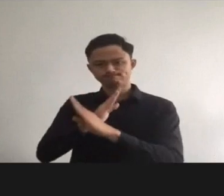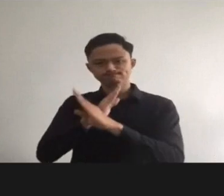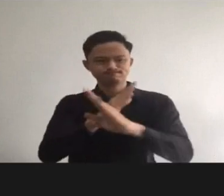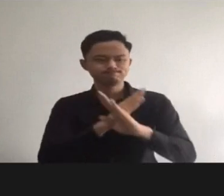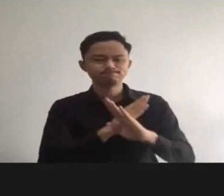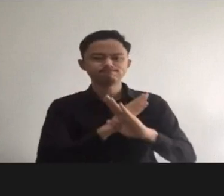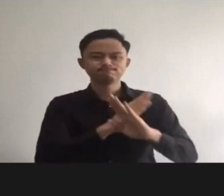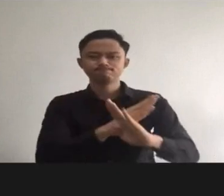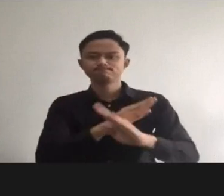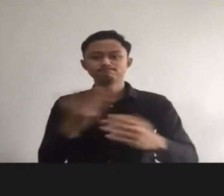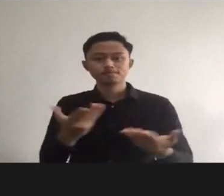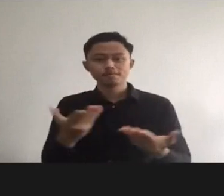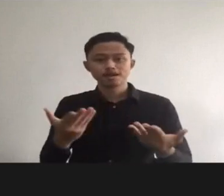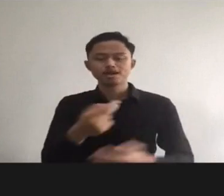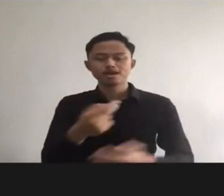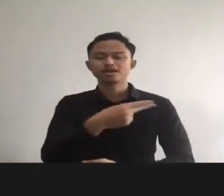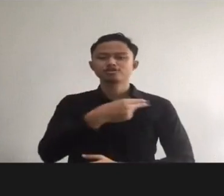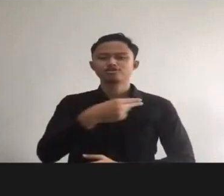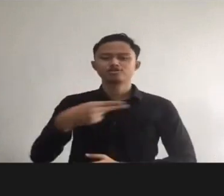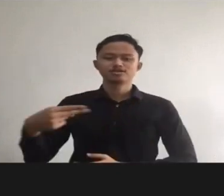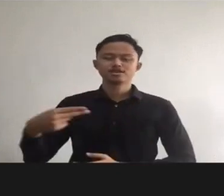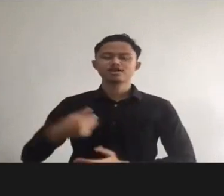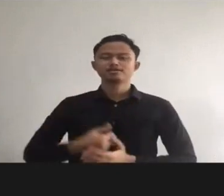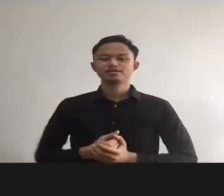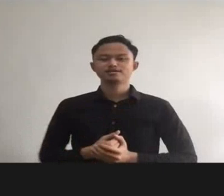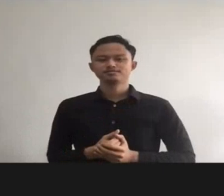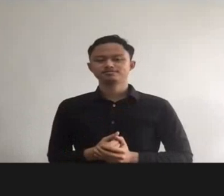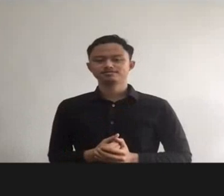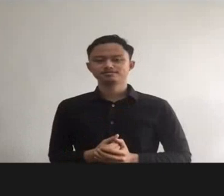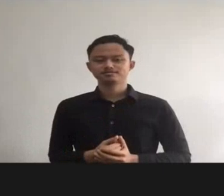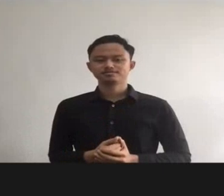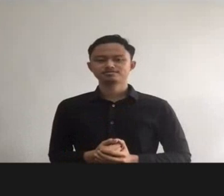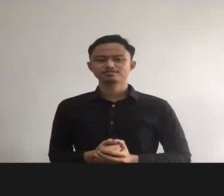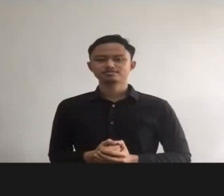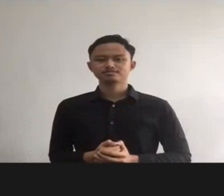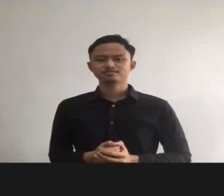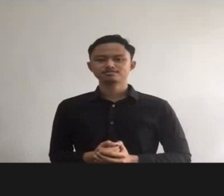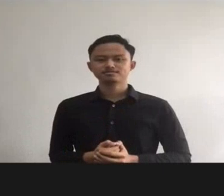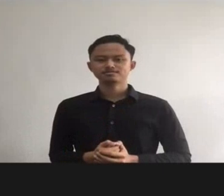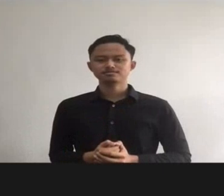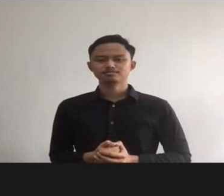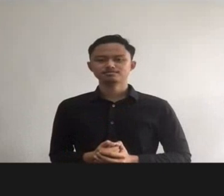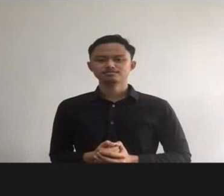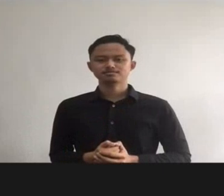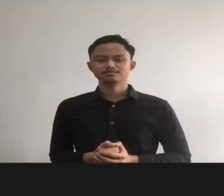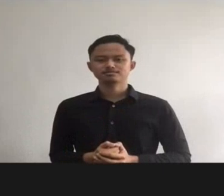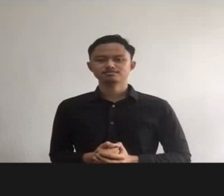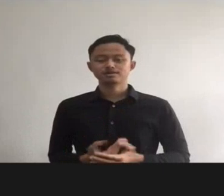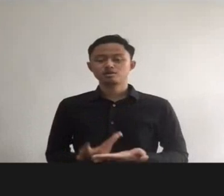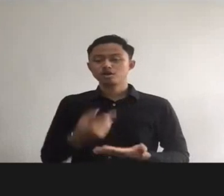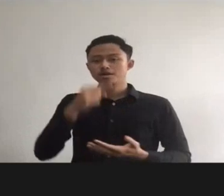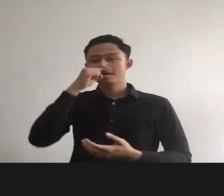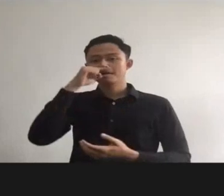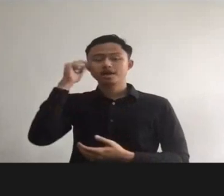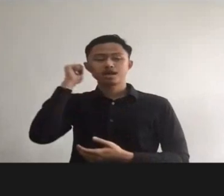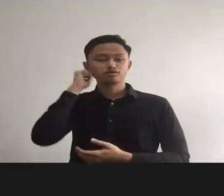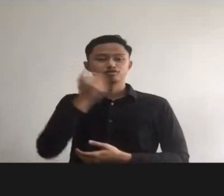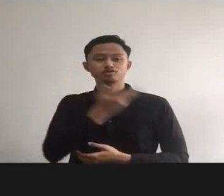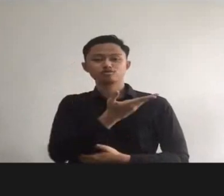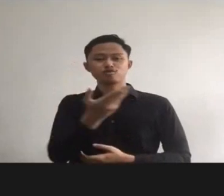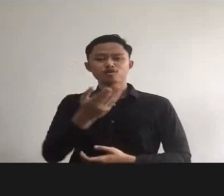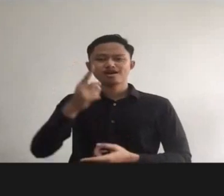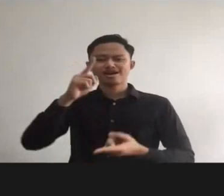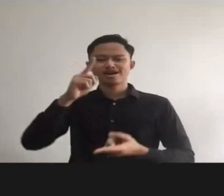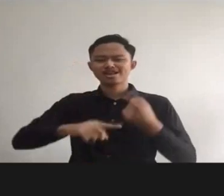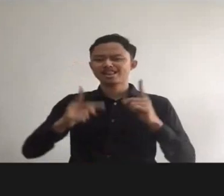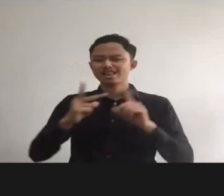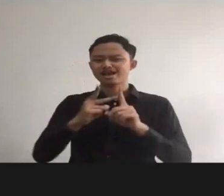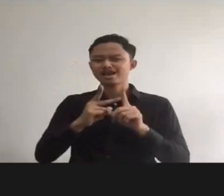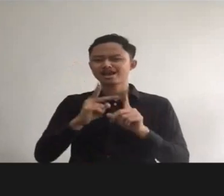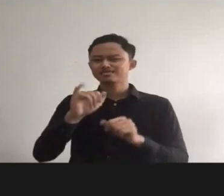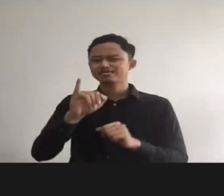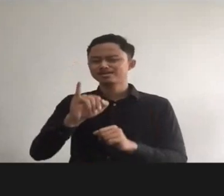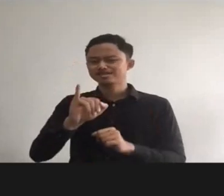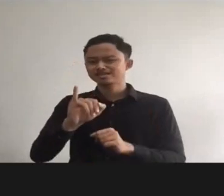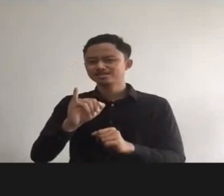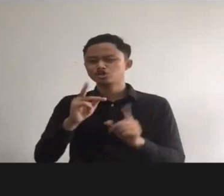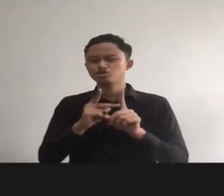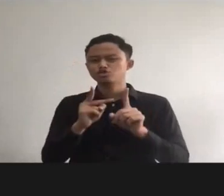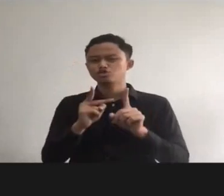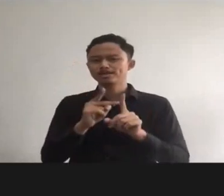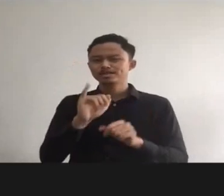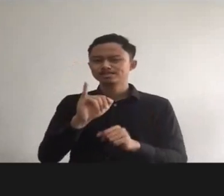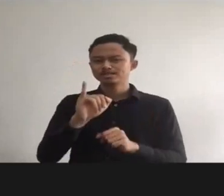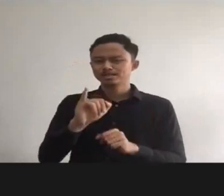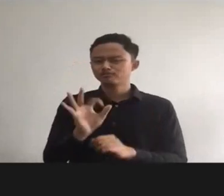Indonesia. Bagi mungkin Bapak Ibu sekalian yang belum terlalu kenal dengan Human Initiative,